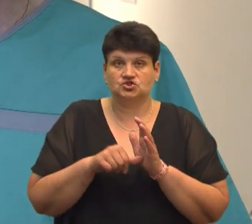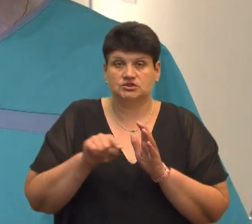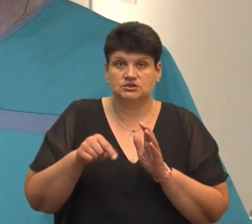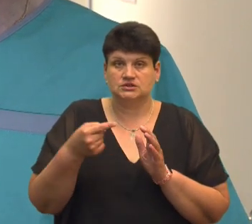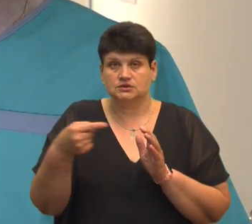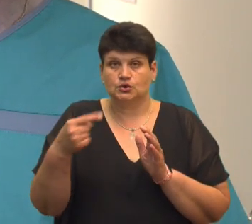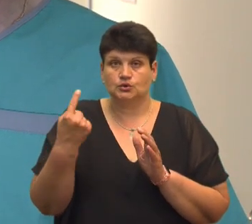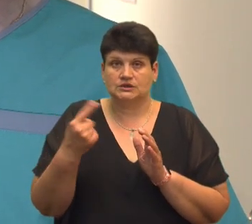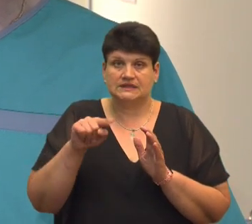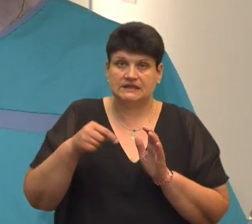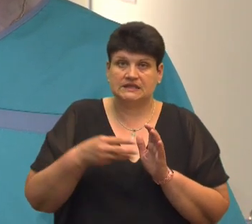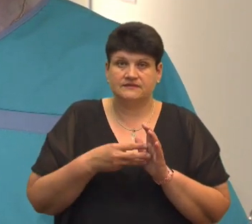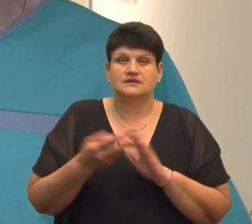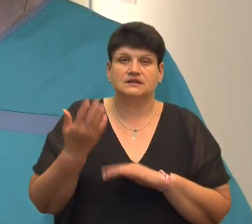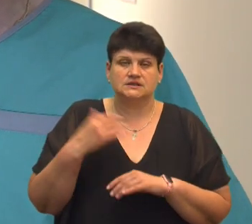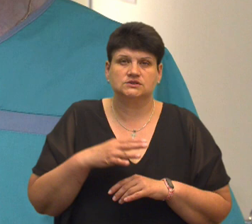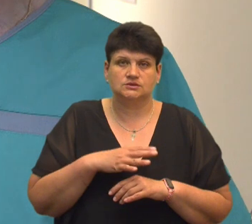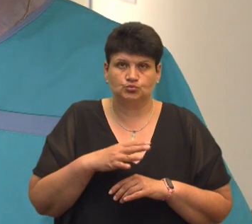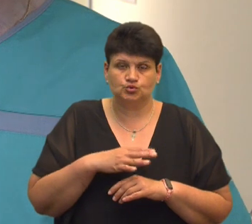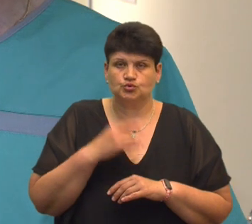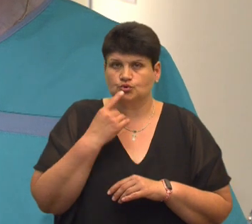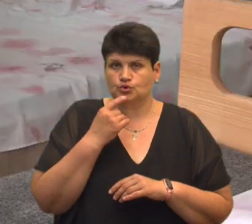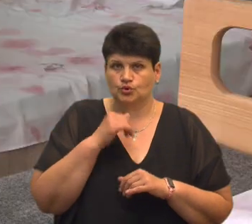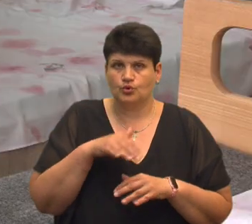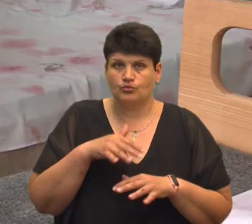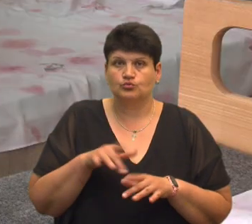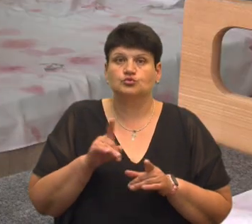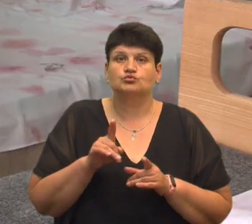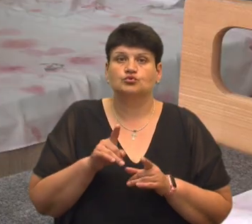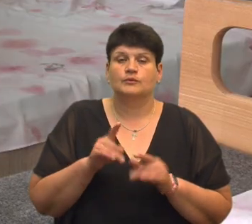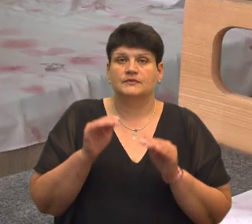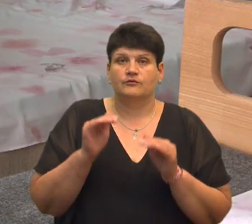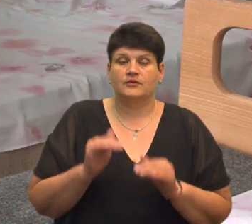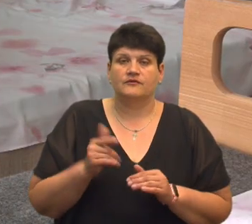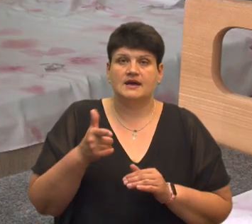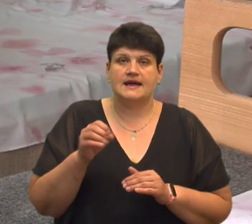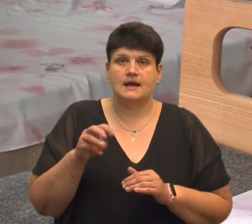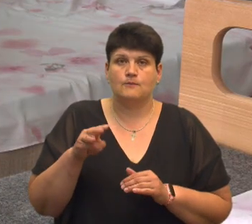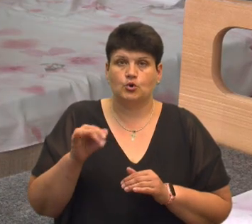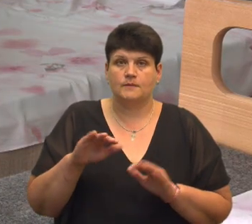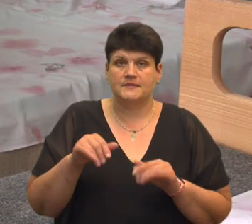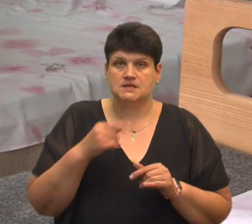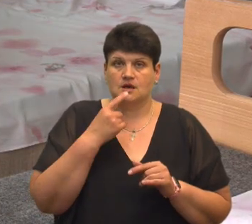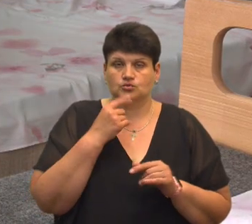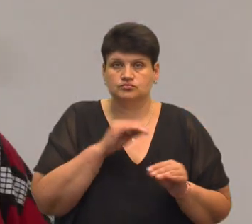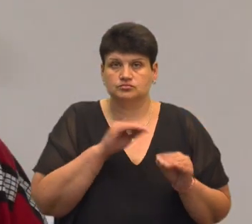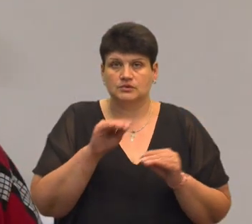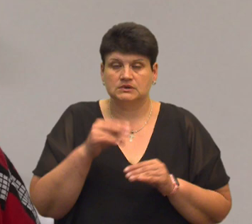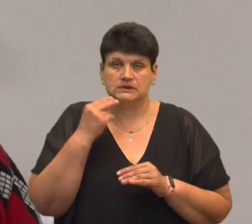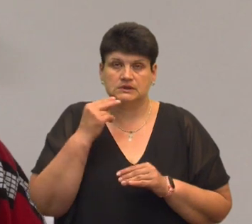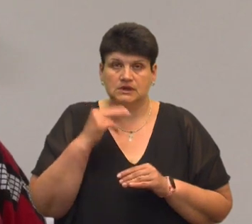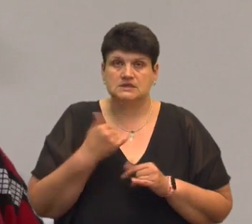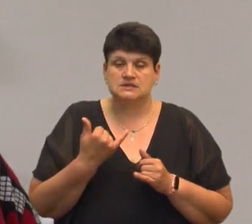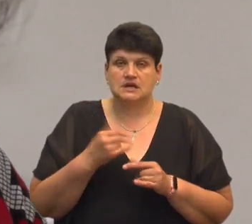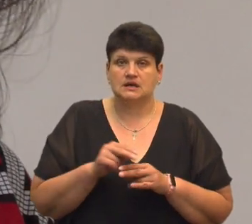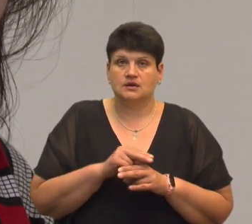ну, скоріше всього, що раніше підкровила, в зв'язку з чим такий гемоглобін низький. Після переливання крові жінка почувається краще. Зараз її лікують